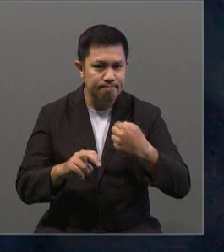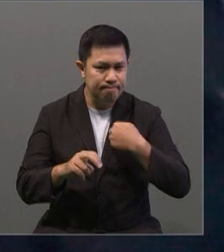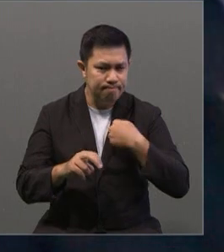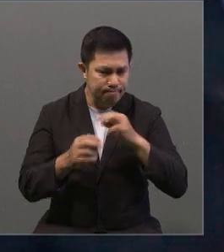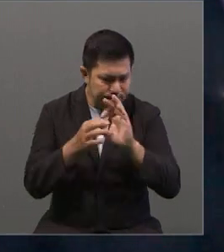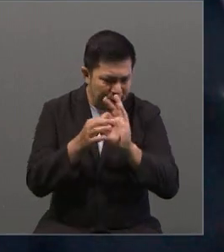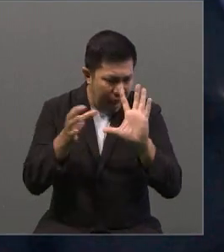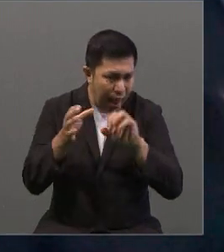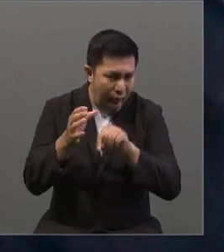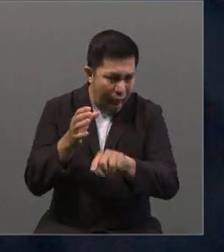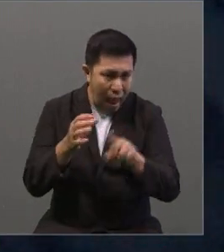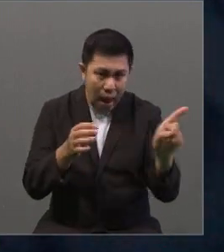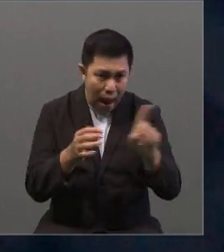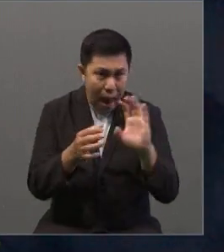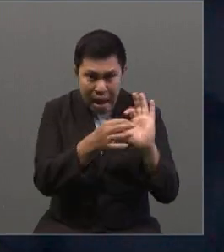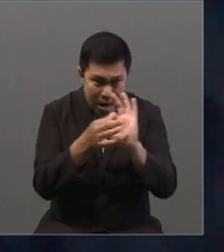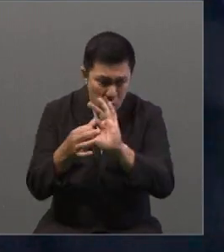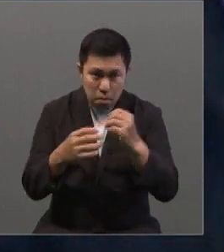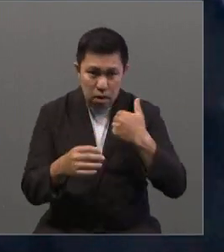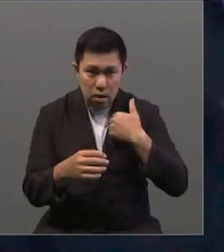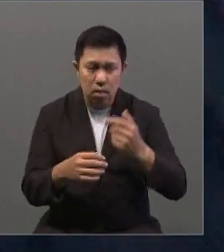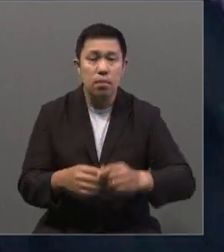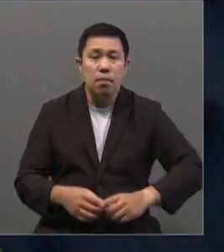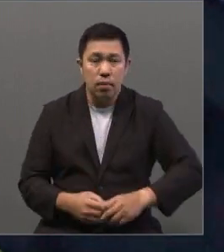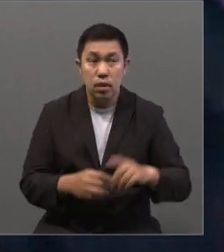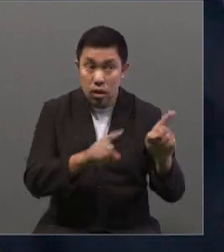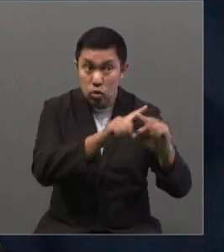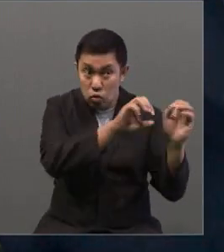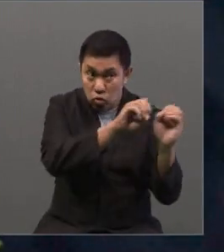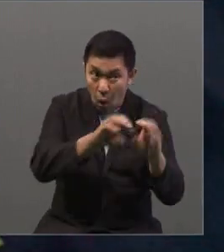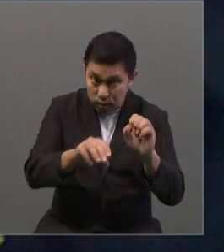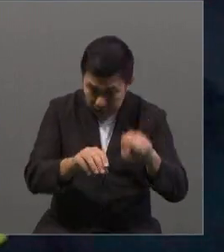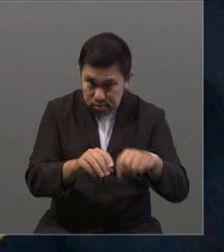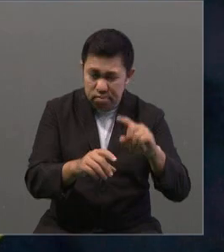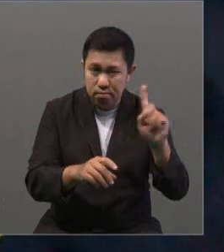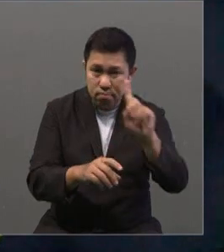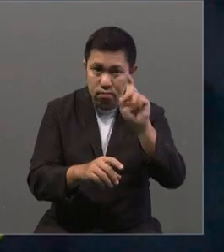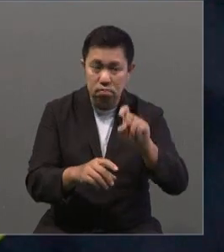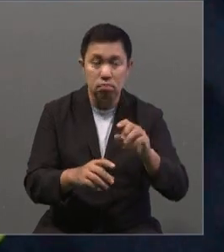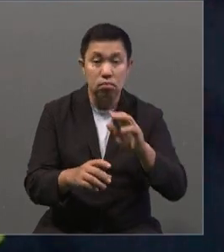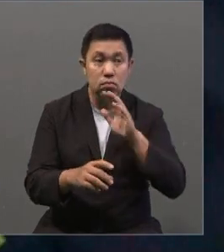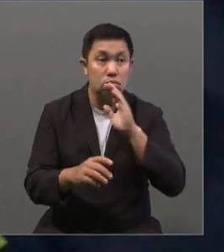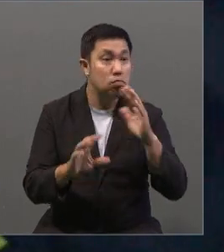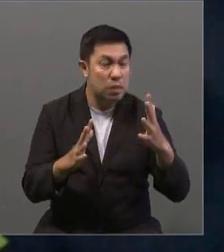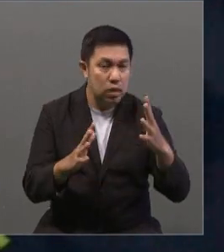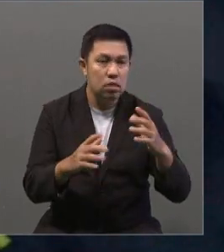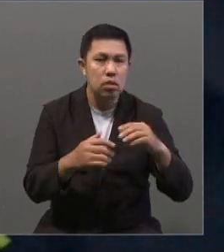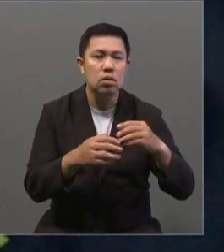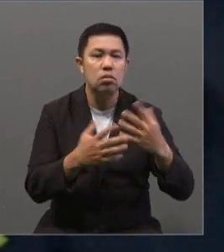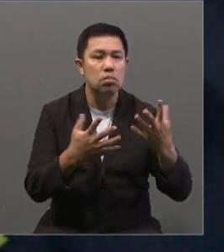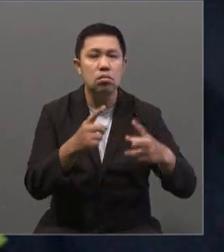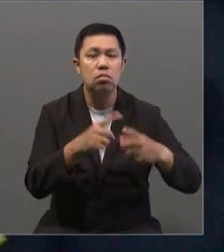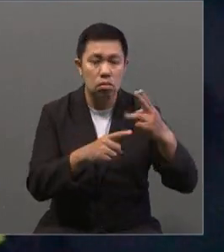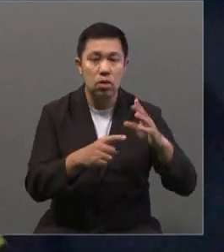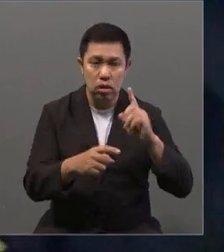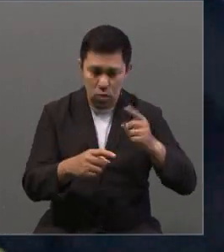ว่าเขามีความเกี่ยวข้องเขาสอนกันไหมเอาคุณง่ายๆเขาสอนกันทำอะไรผิดไหมถ้าไม่มีก็คือจบทั้งนั้นครั้งนี้ผมจะเคลียร์